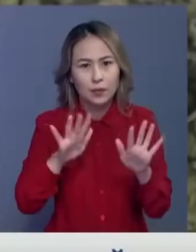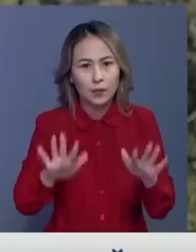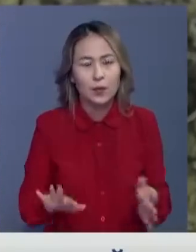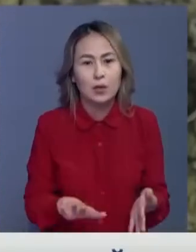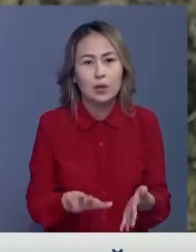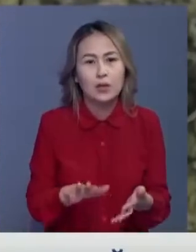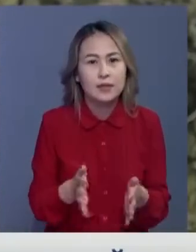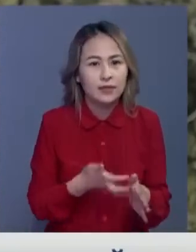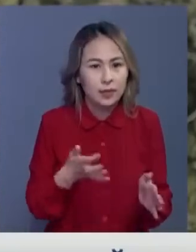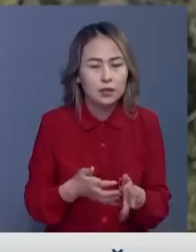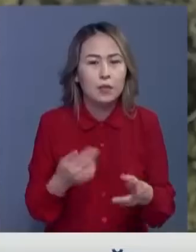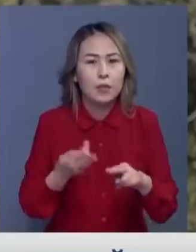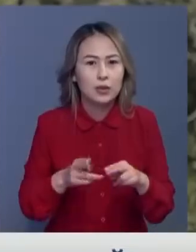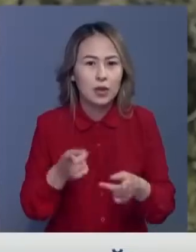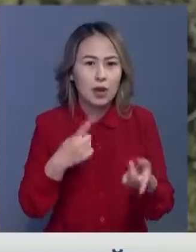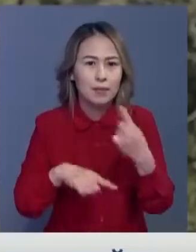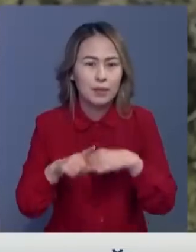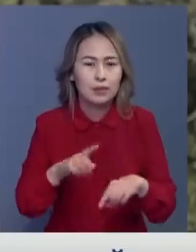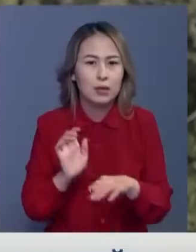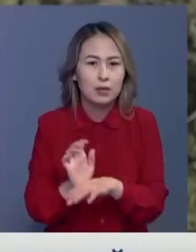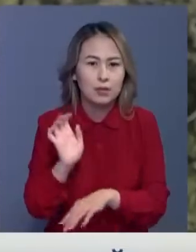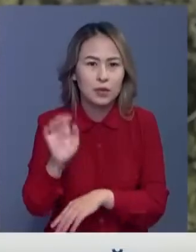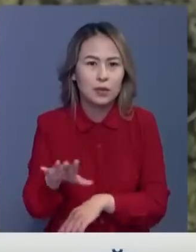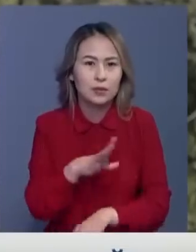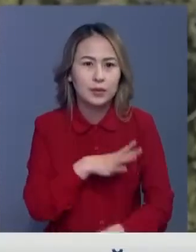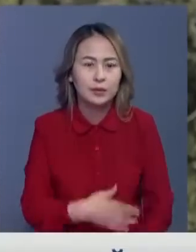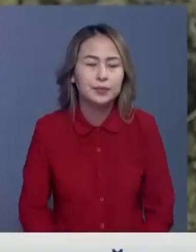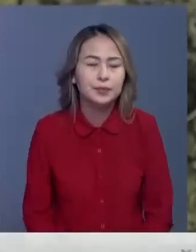болмауына байланысты иесіне қайтарып беріп, әкімшілік жауапкершілікке тартылады.